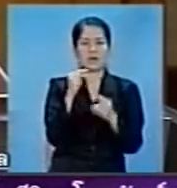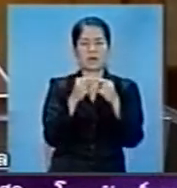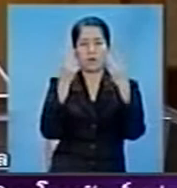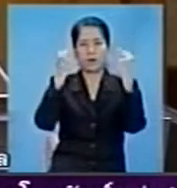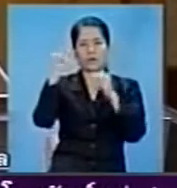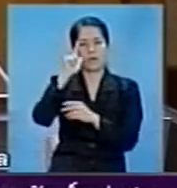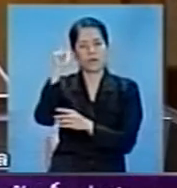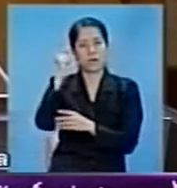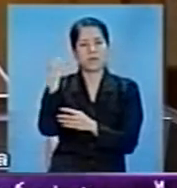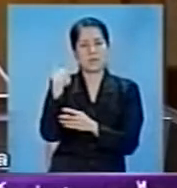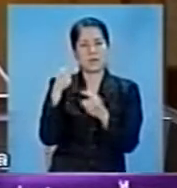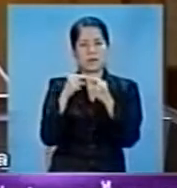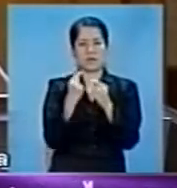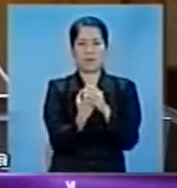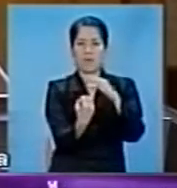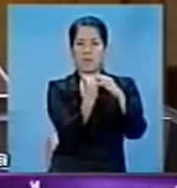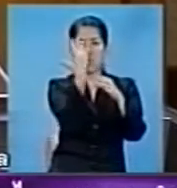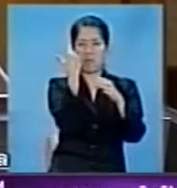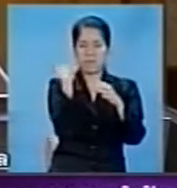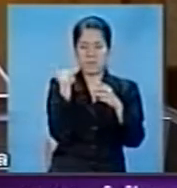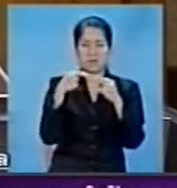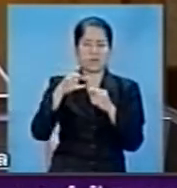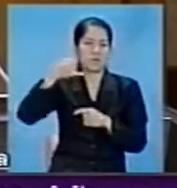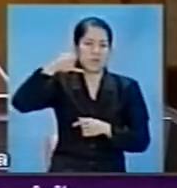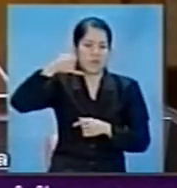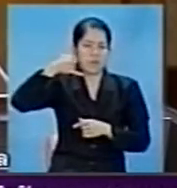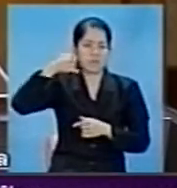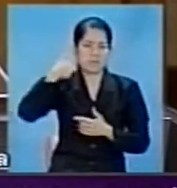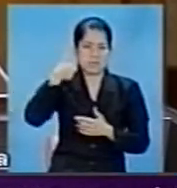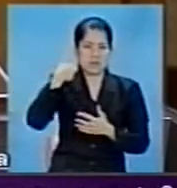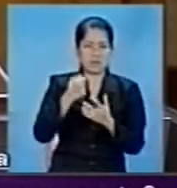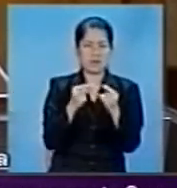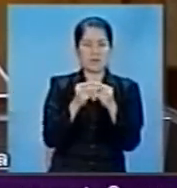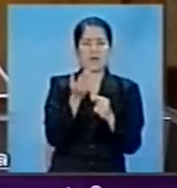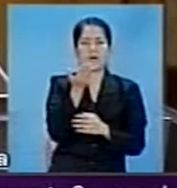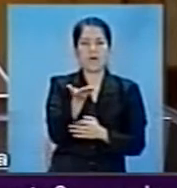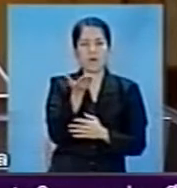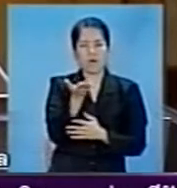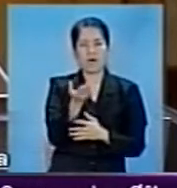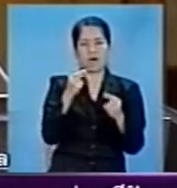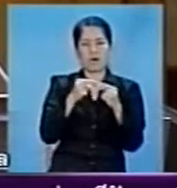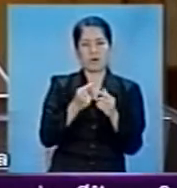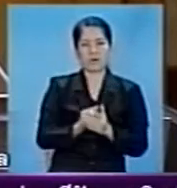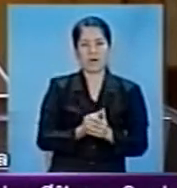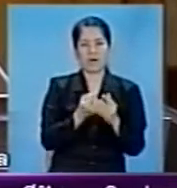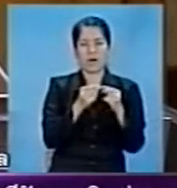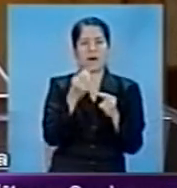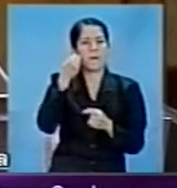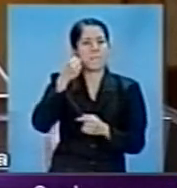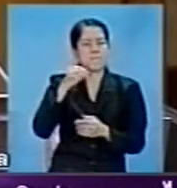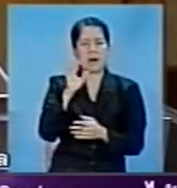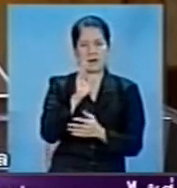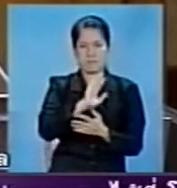อลิงก์โฟนอินเรียกร้องแล้วก็พูดไปถึงขั้นว่าอย่ากลับบ้านมือเปล่